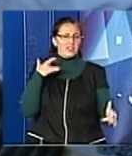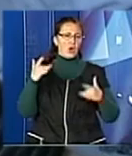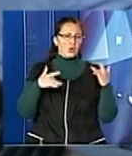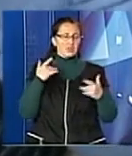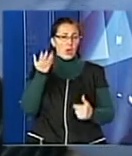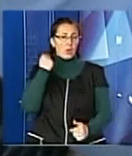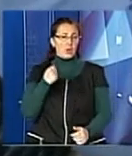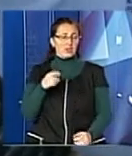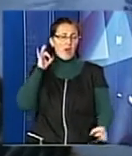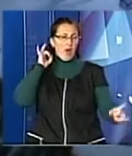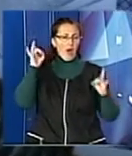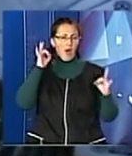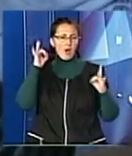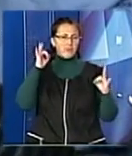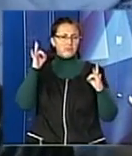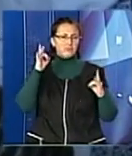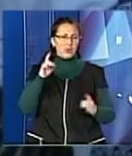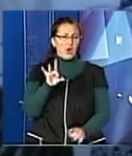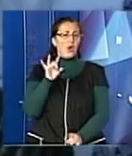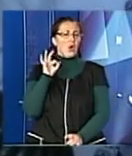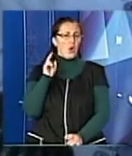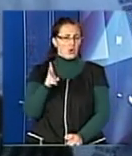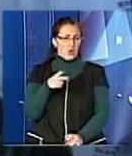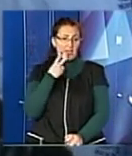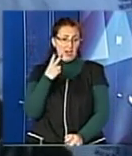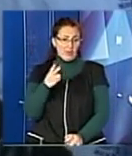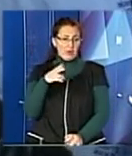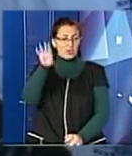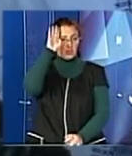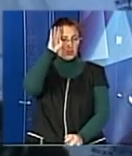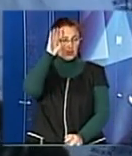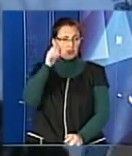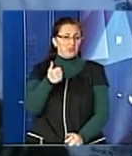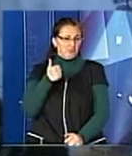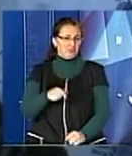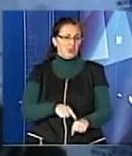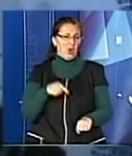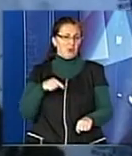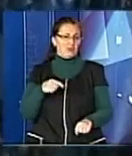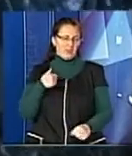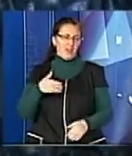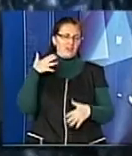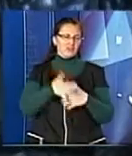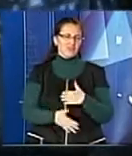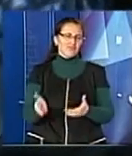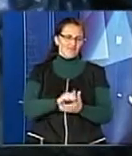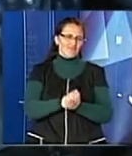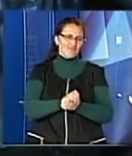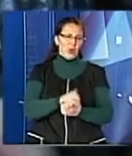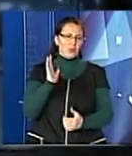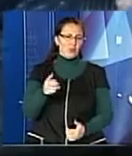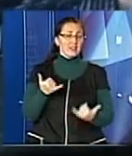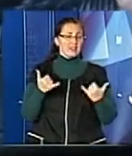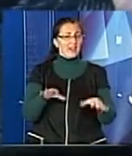важкі рокові моменти. Я побачив, що дуже добре реагує на ту музику, і тому я зрозумів, що ми з ним подружимось. На цей раз товариші